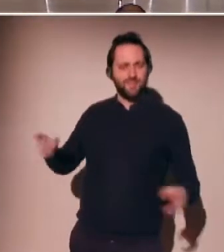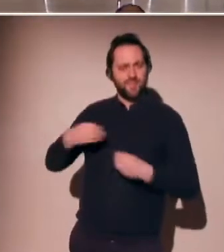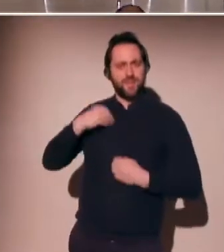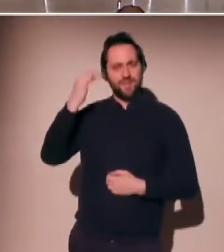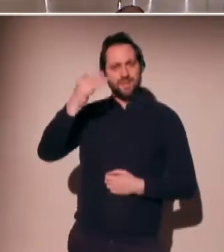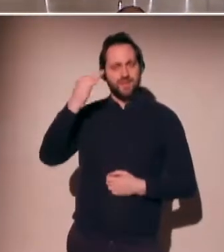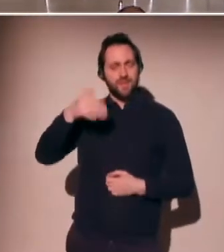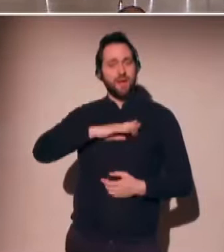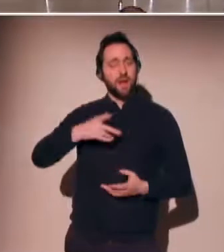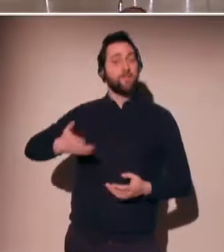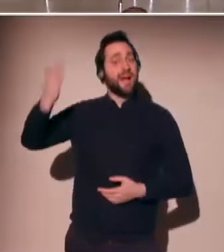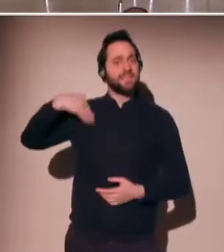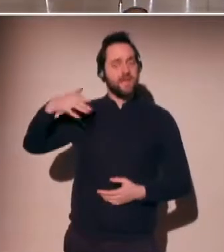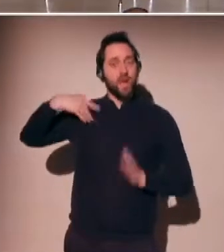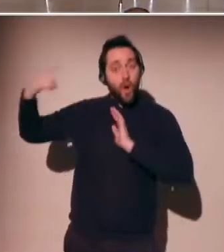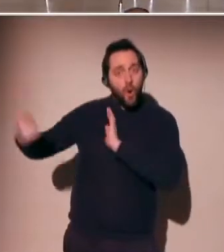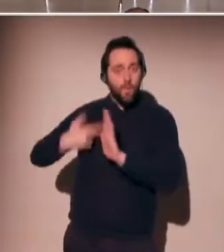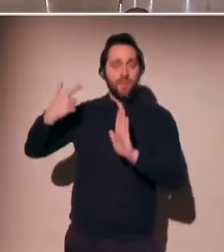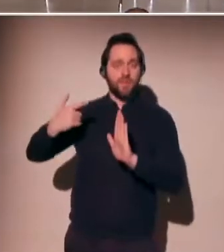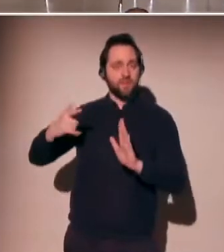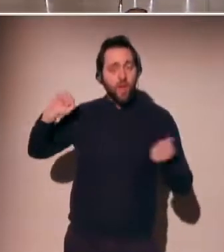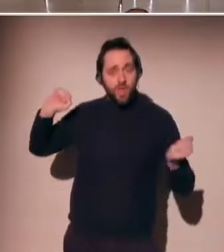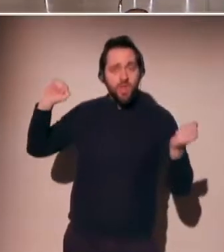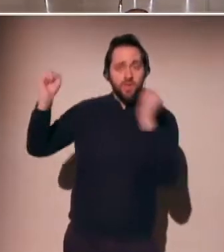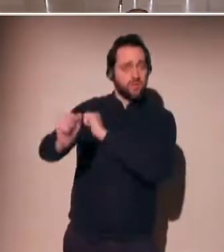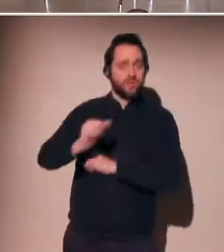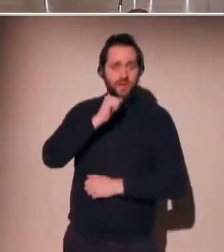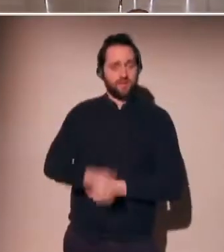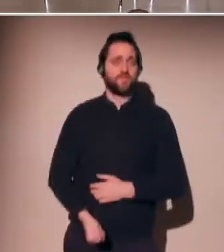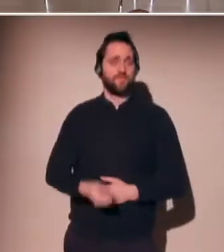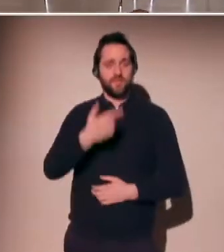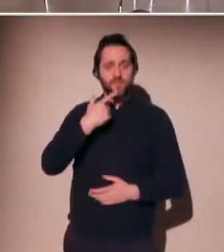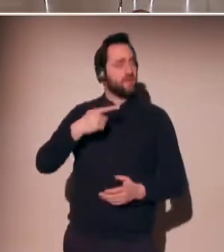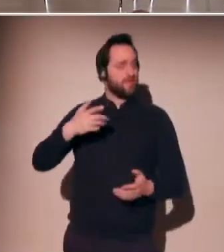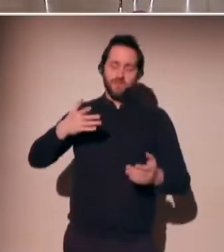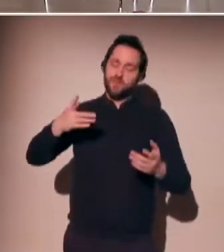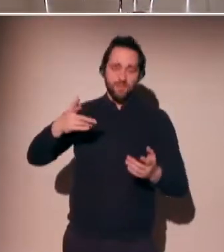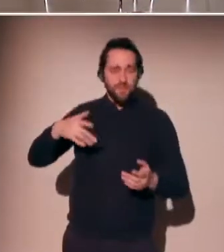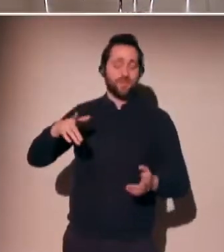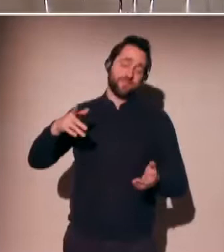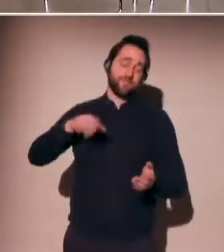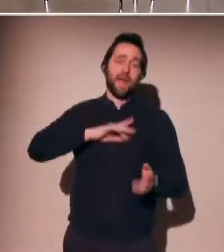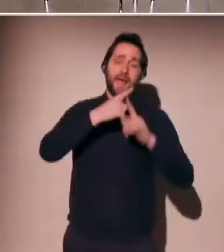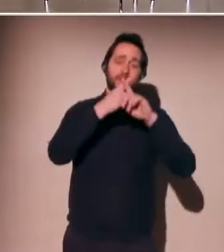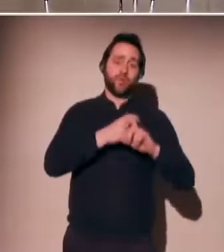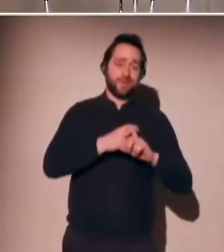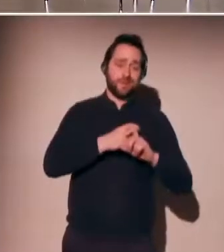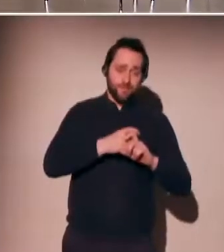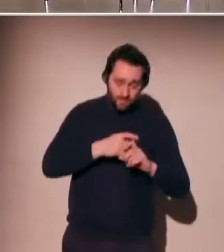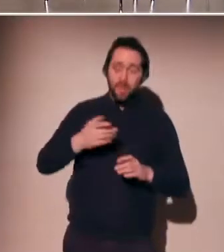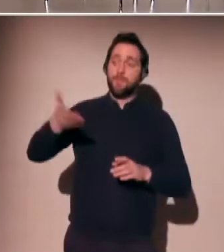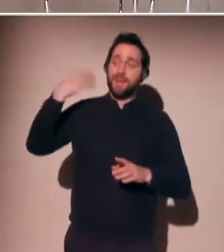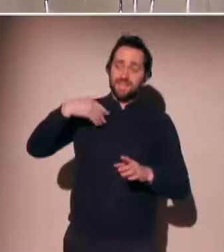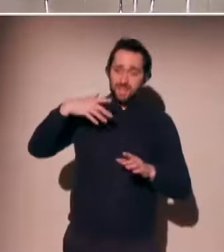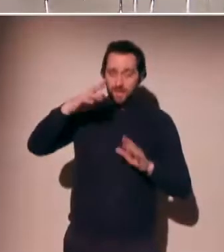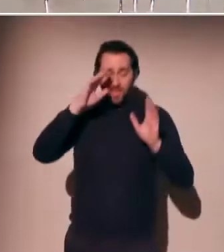contraire de l'exacerber. C'est-à-dire qu'on y fait trop confiance à ce système. Il faut arrêter de faire autant confiance aux algorithmes.